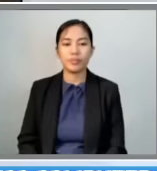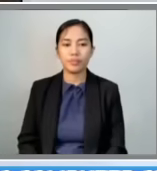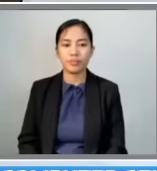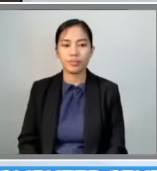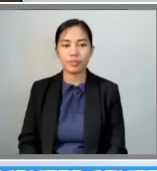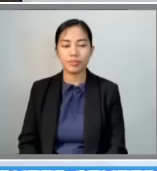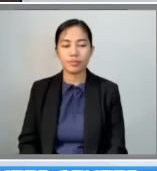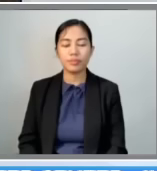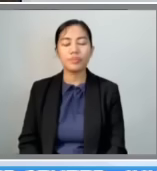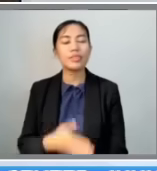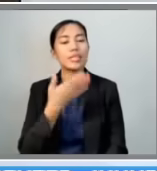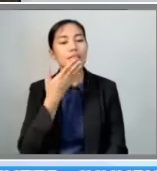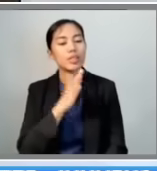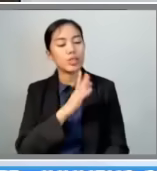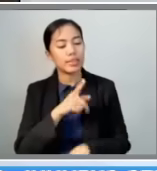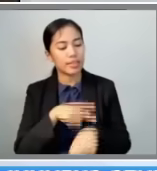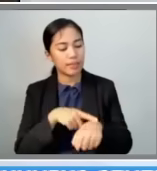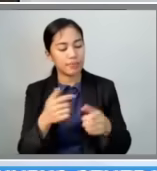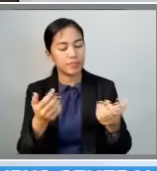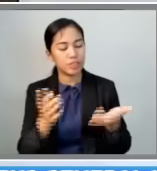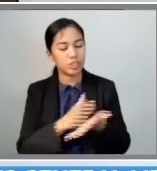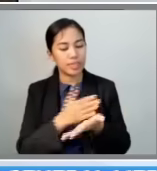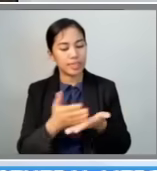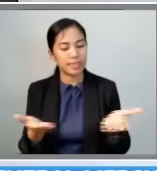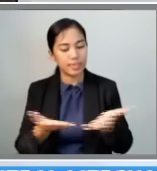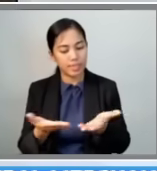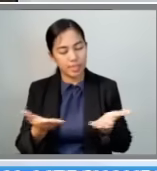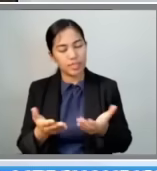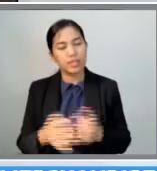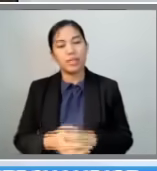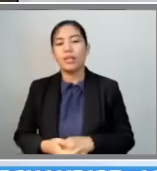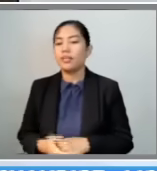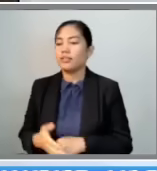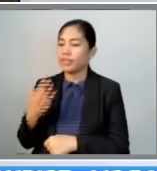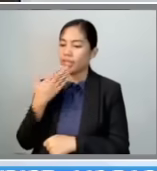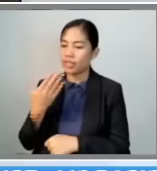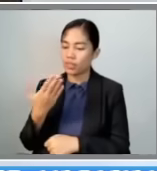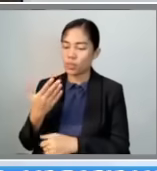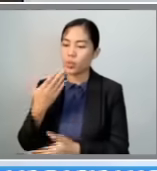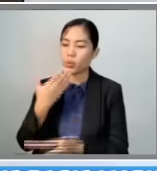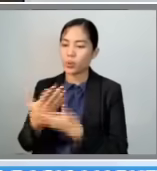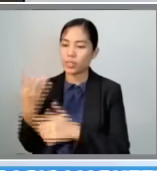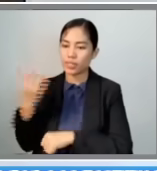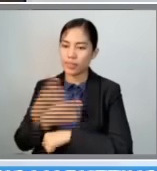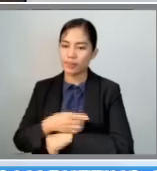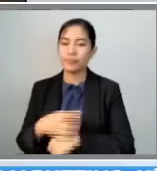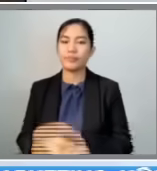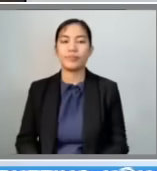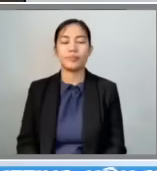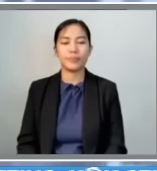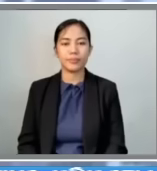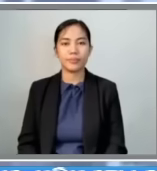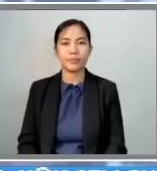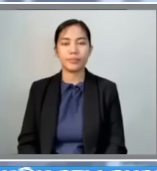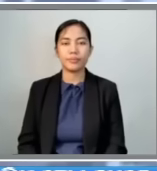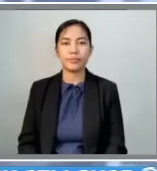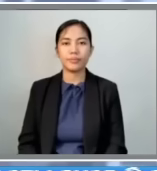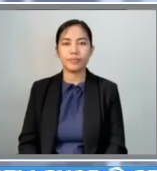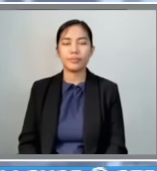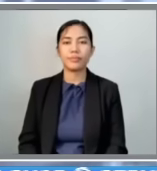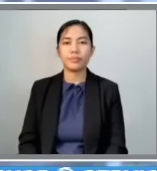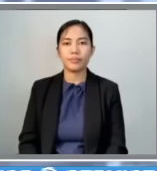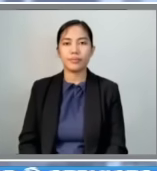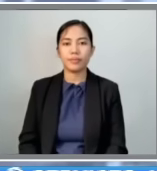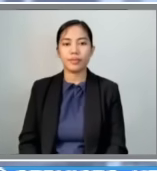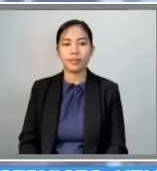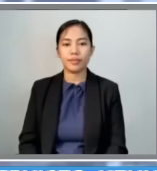po sa inyong oras na ibinahagi sa Balitang Hali. Salamat po at magandang umaga po. Si NLEX Traffic Manager Robin Ignacio.